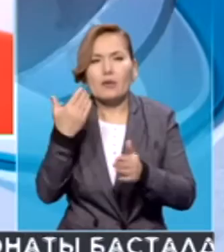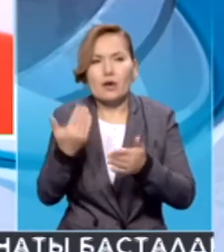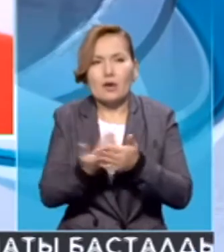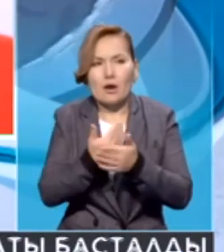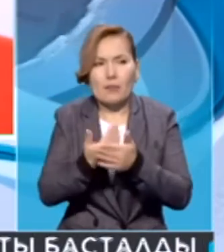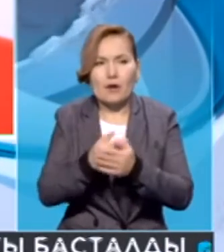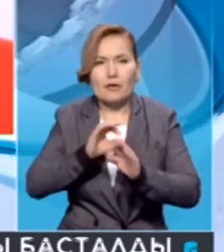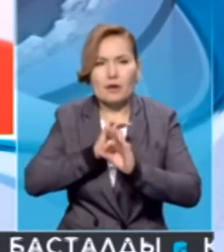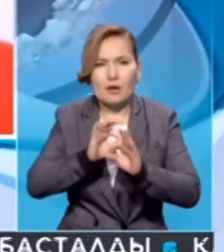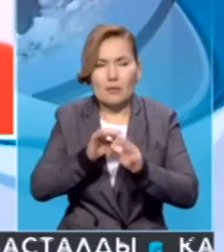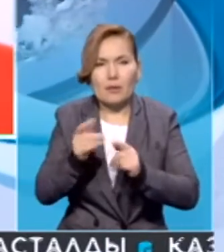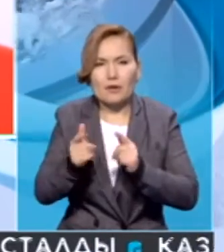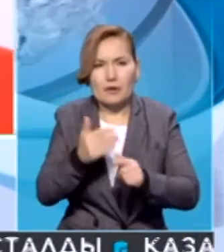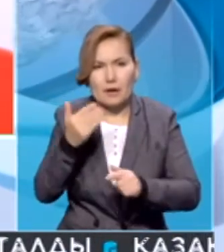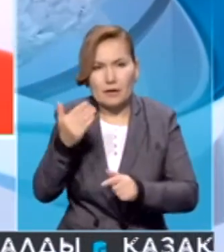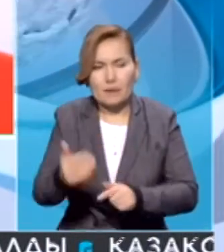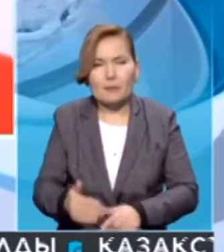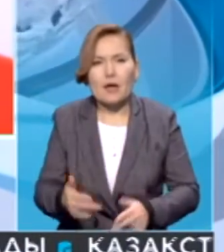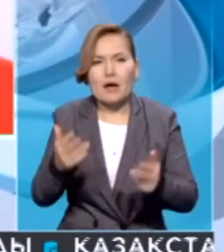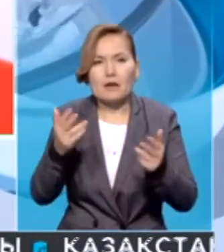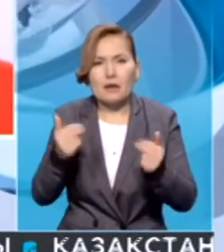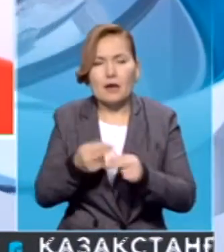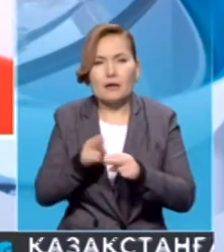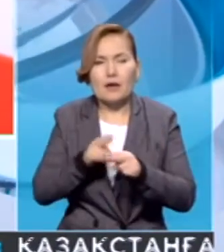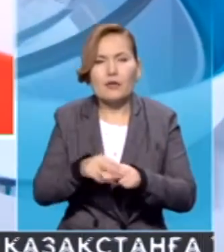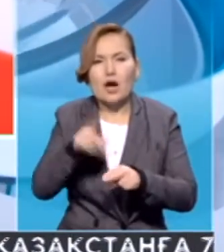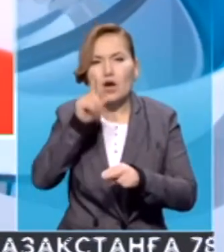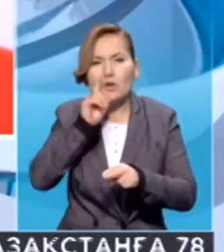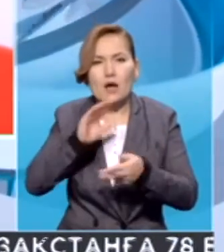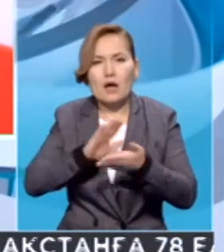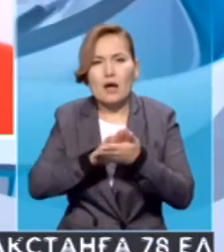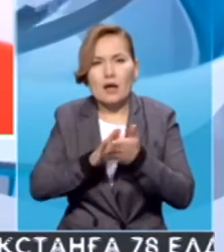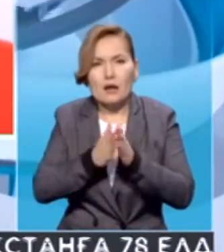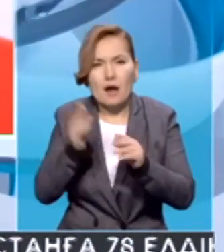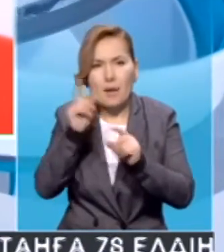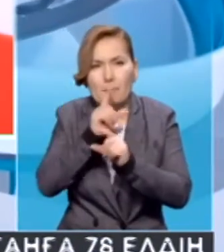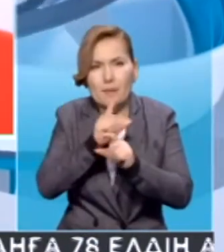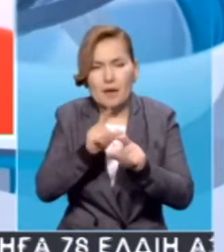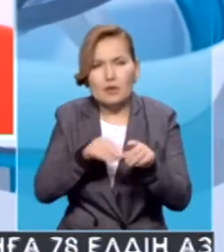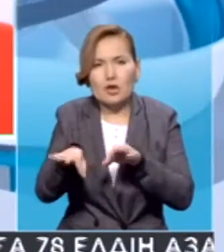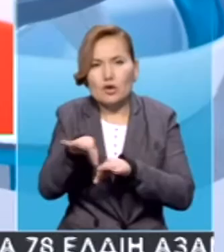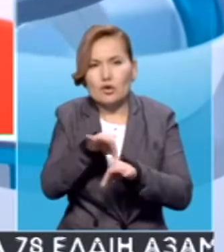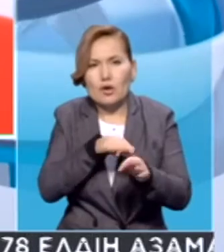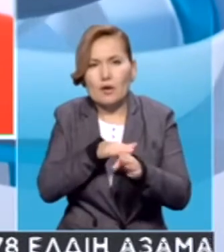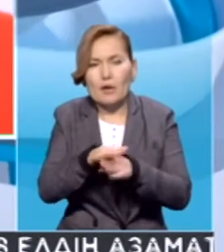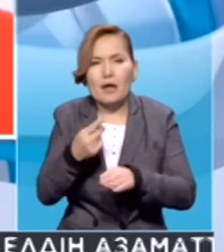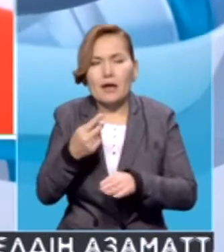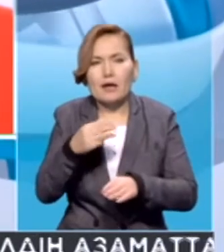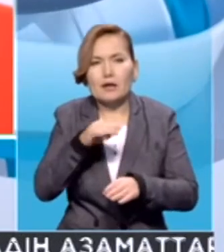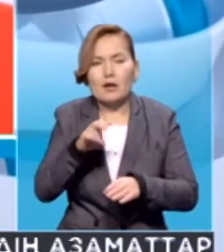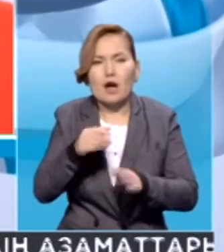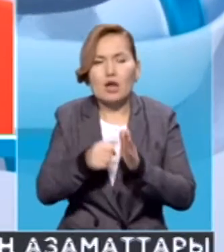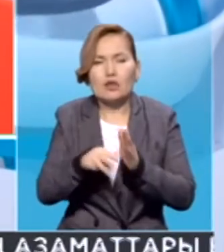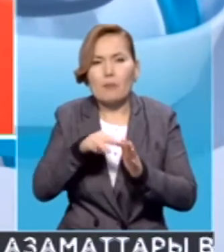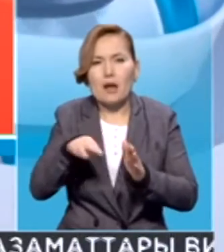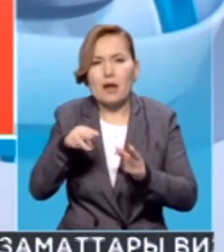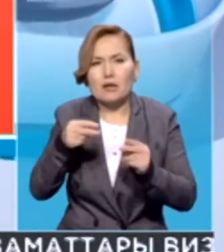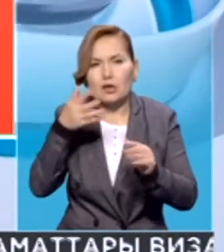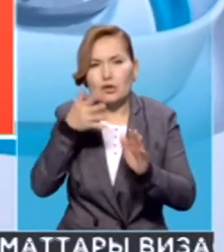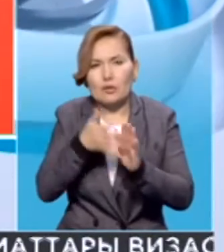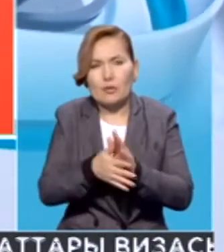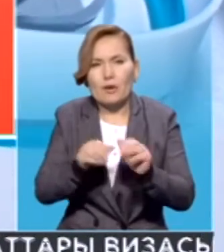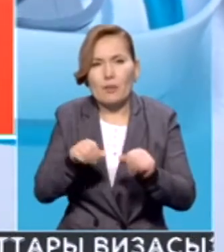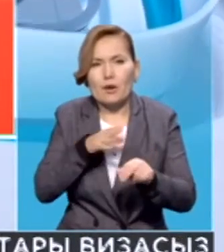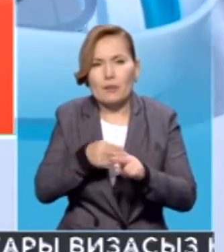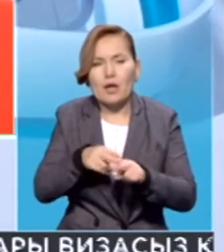Ағерке Бектастан білсек. Ағерке. Я саламат. Жайлы мектеп жобасын іске асыруға 2 триллион 600 миллиард теңге жұмсалуы мүмкін.